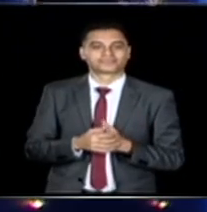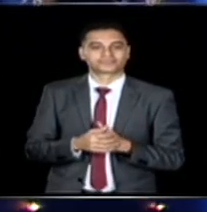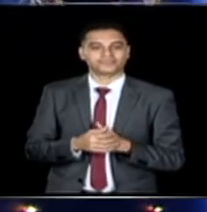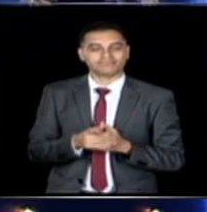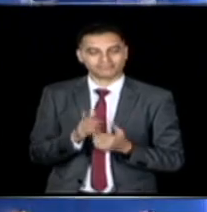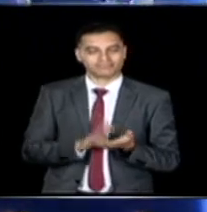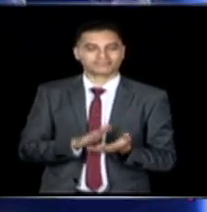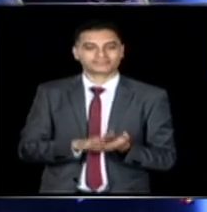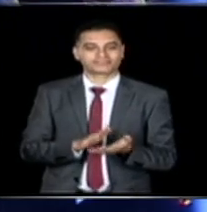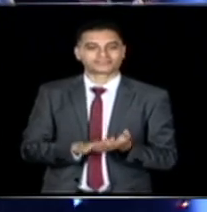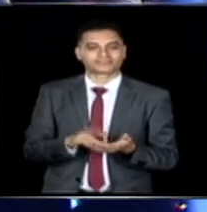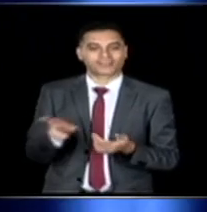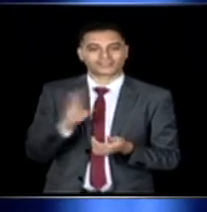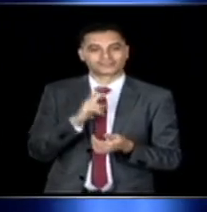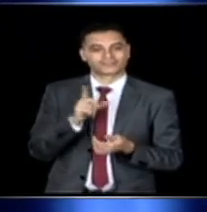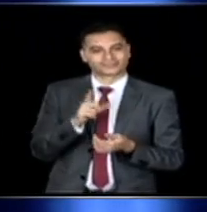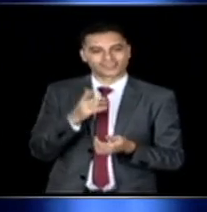برافو عليك يا رنا.